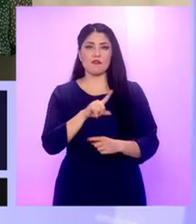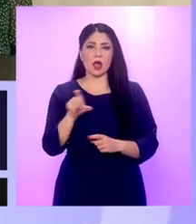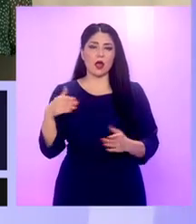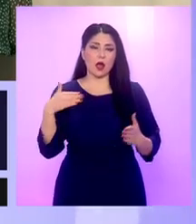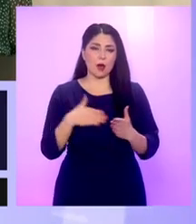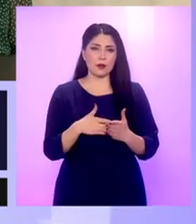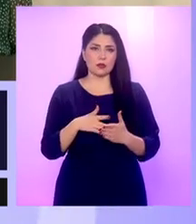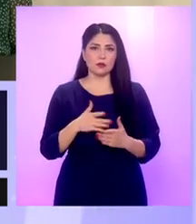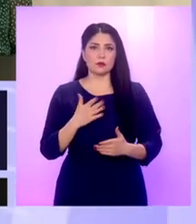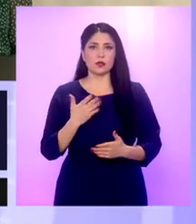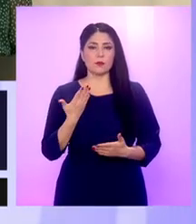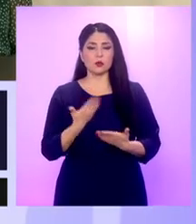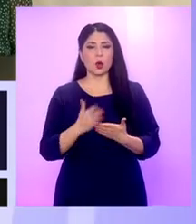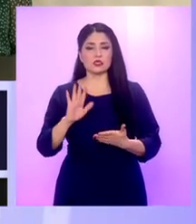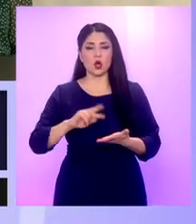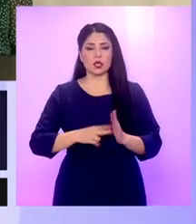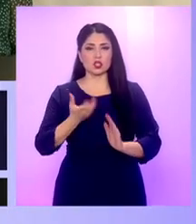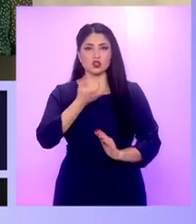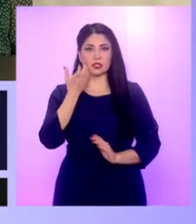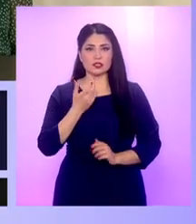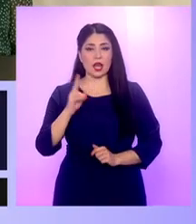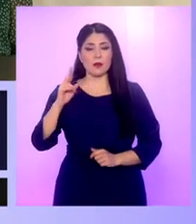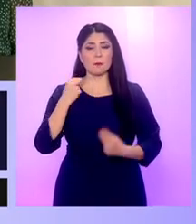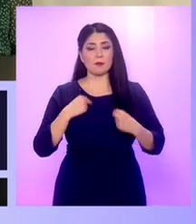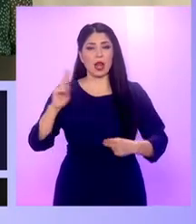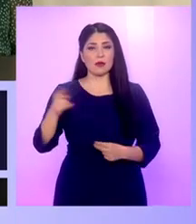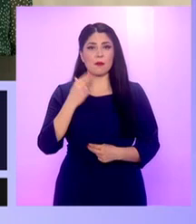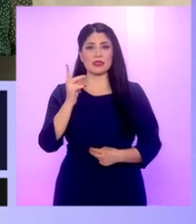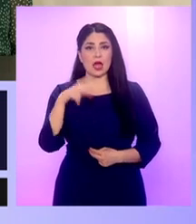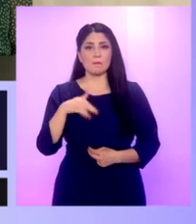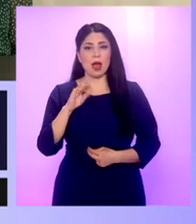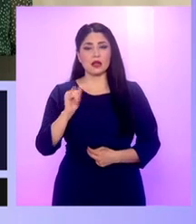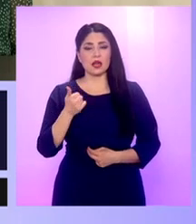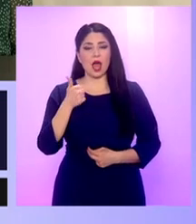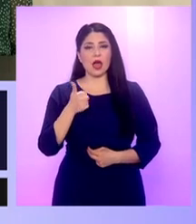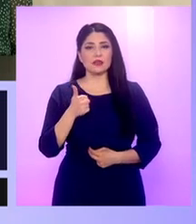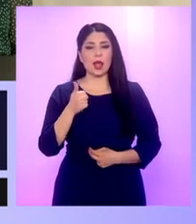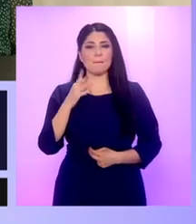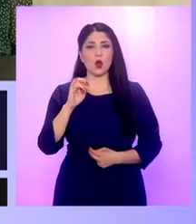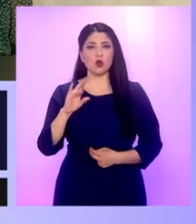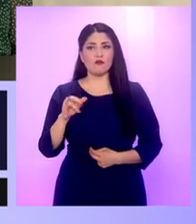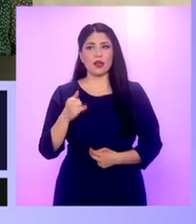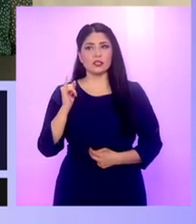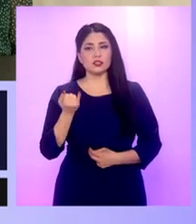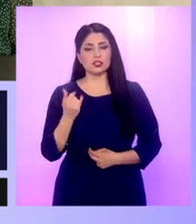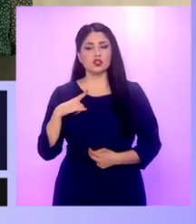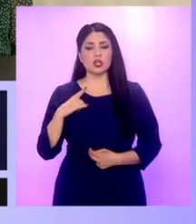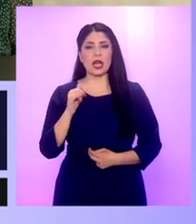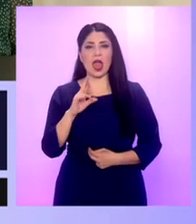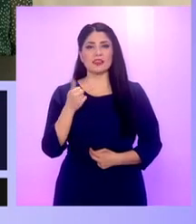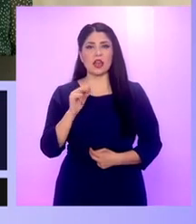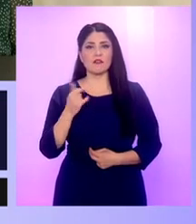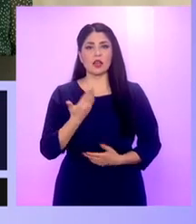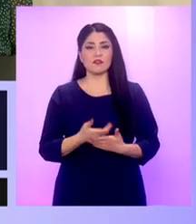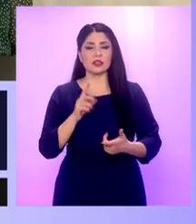Palatul Victoria. Premierul a chemat pe Dan Barna, a venit acolo și Andreea Moldovan, este și Raed Arafat. Pe masă ar fi funcția